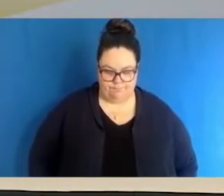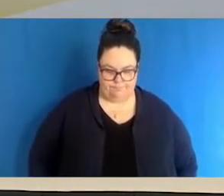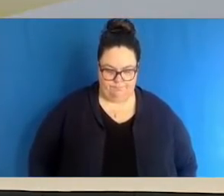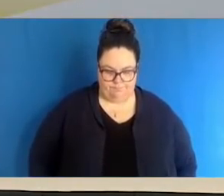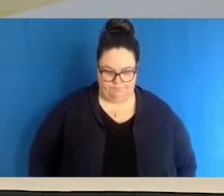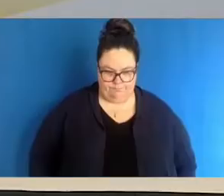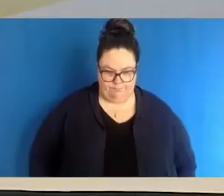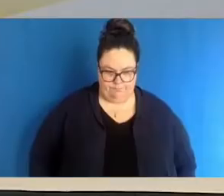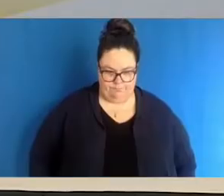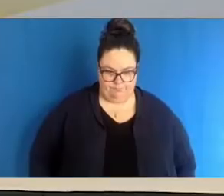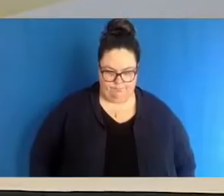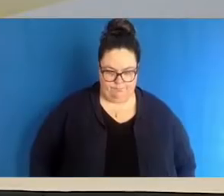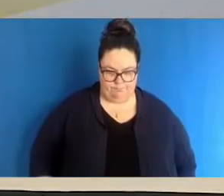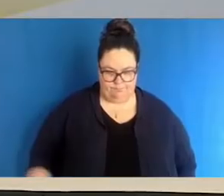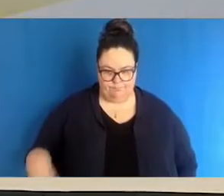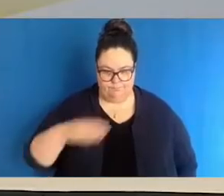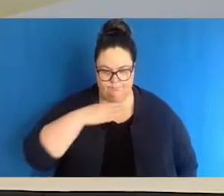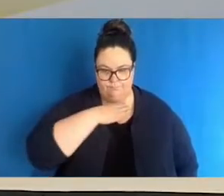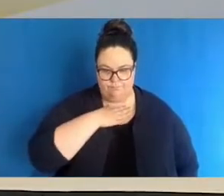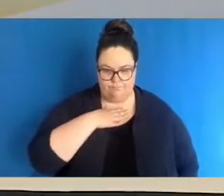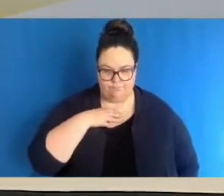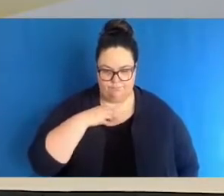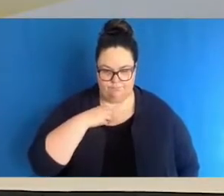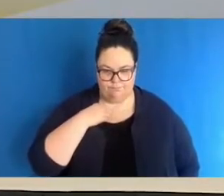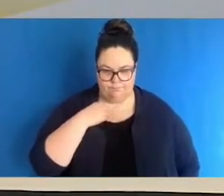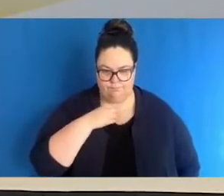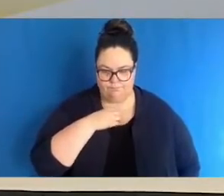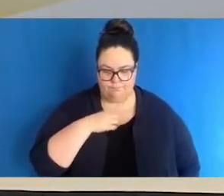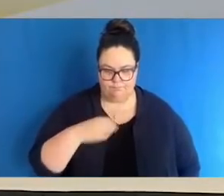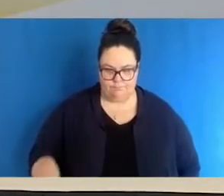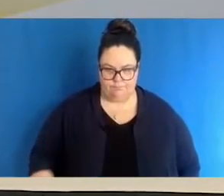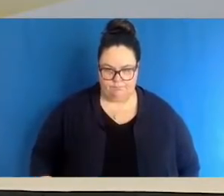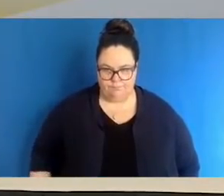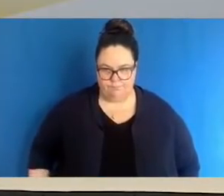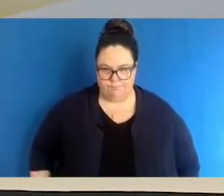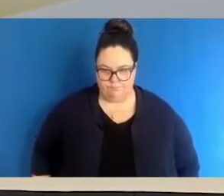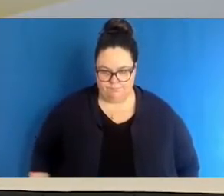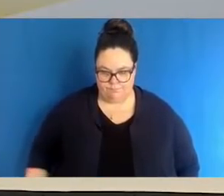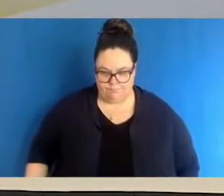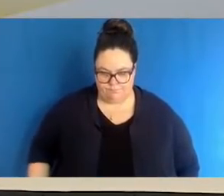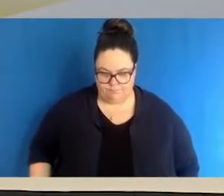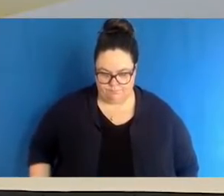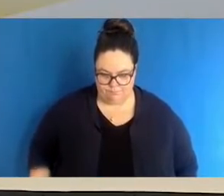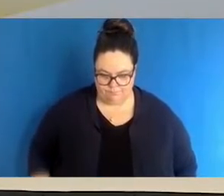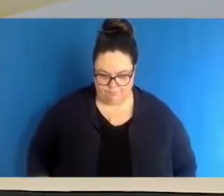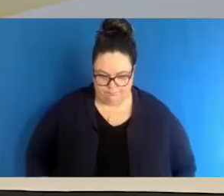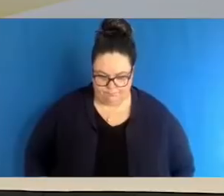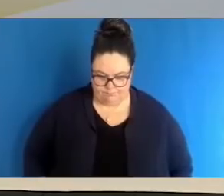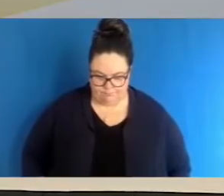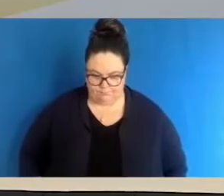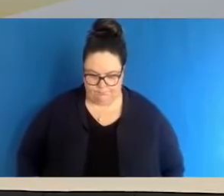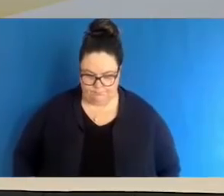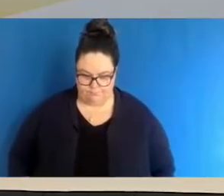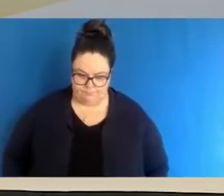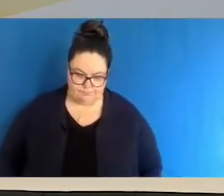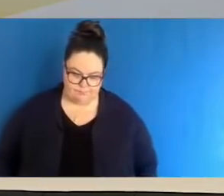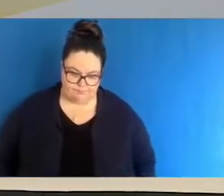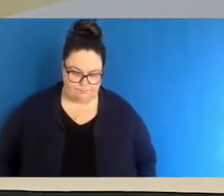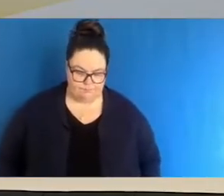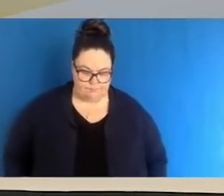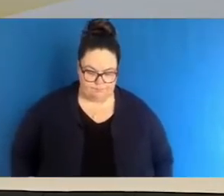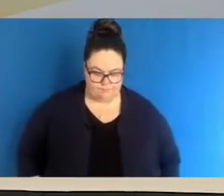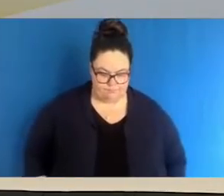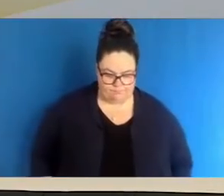même la première indication qu'ils ont des symptômes va être testé. Et puis, si vous avez